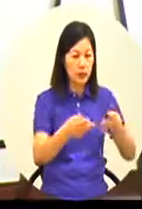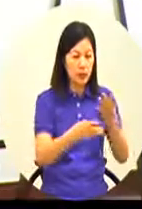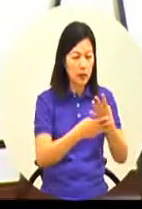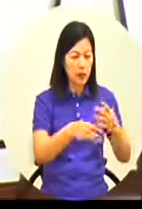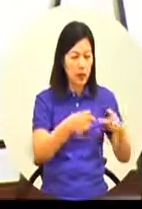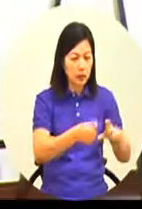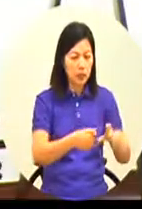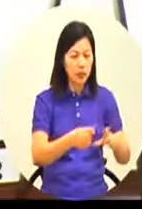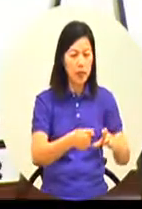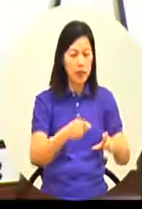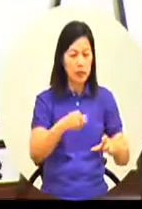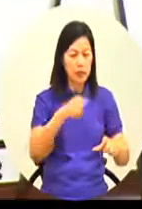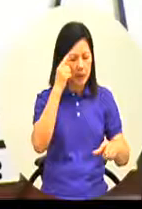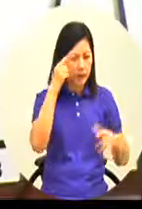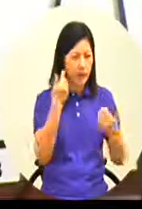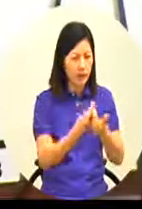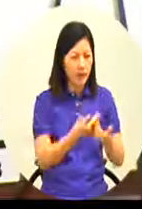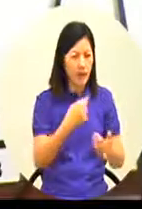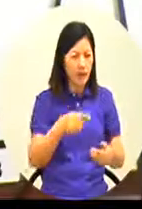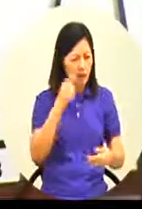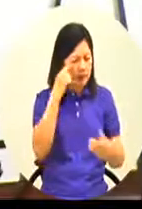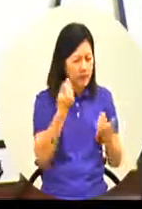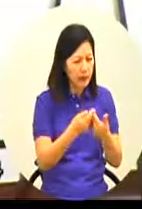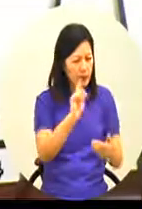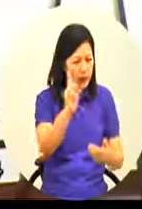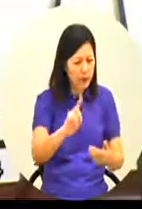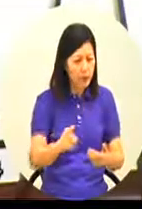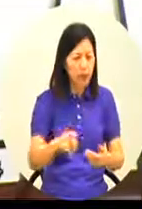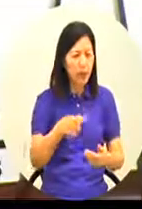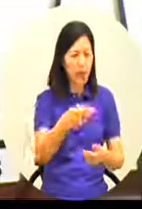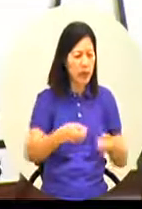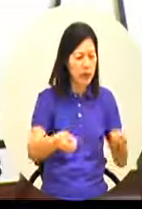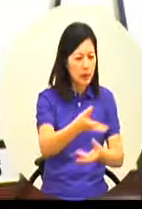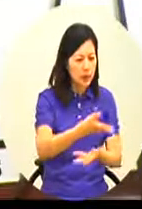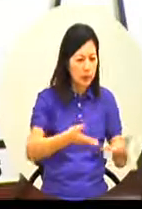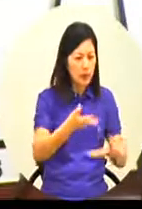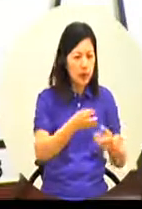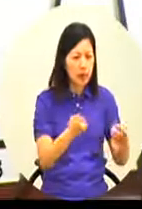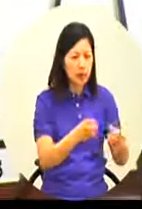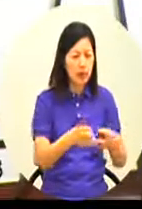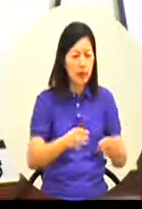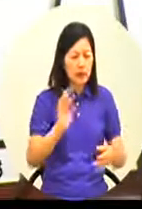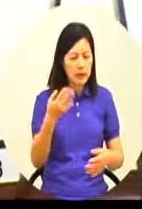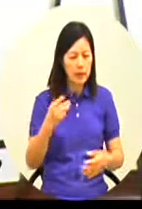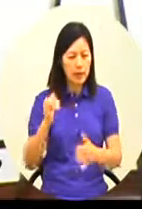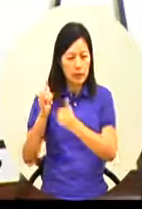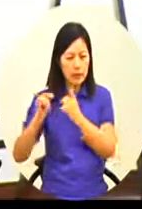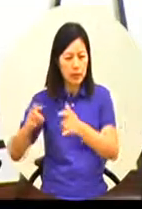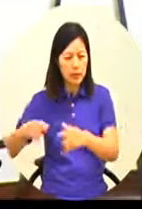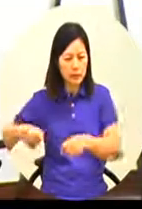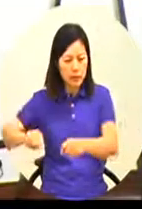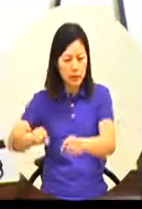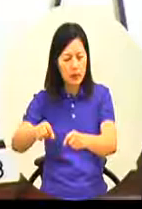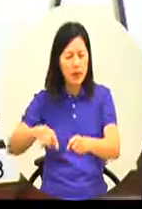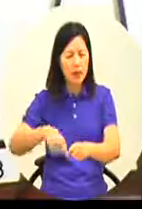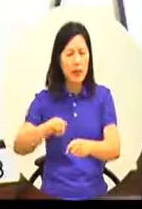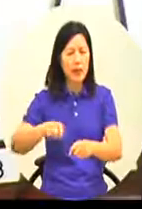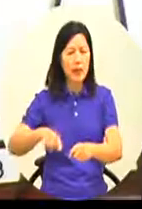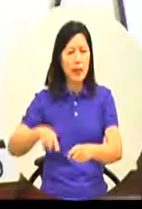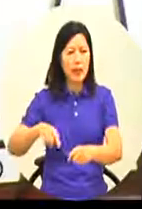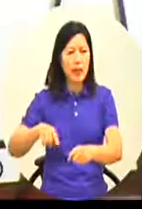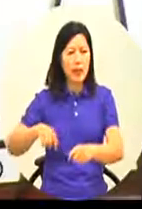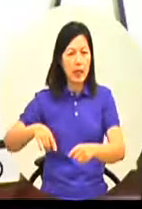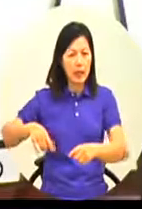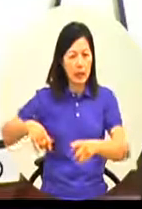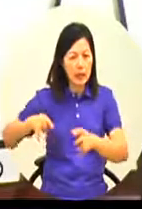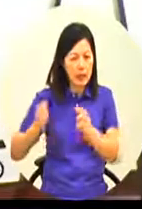对，那我们要去化解他们的反对。那但是所有的用路人都在期待，你不要忘记了新工处，你不要忘记了所有用路人每